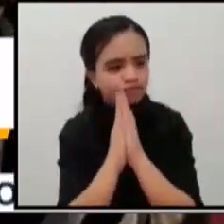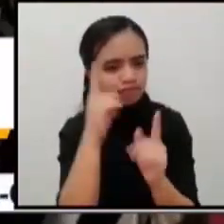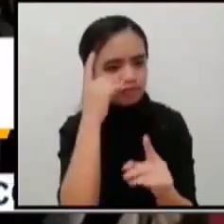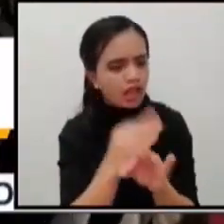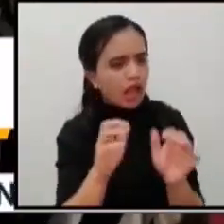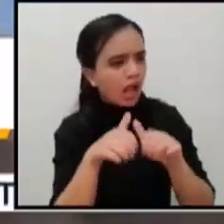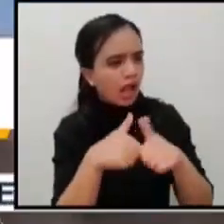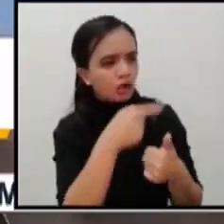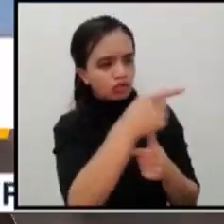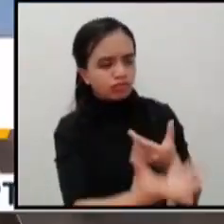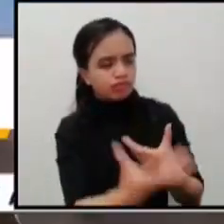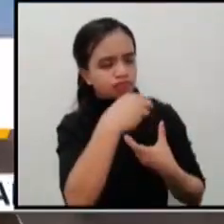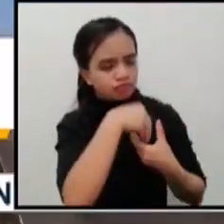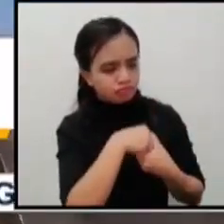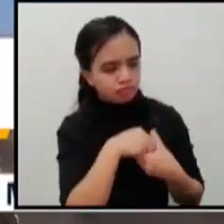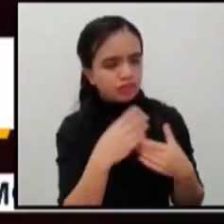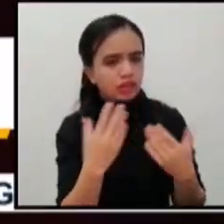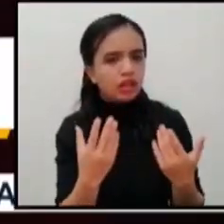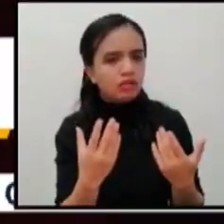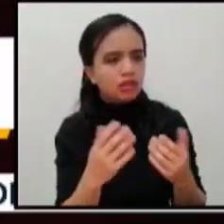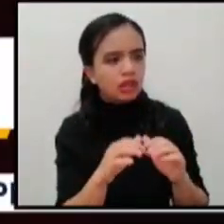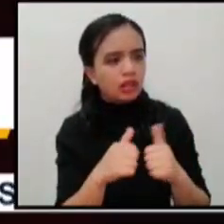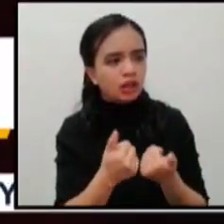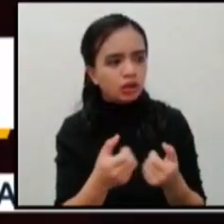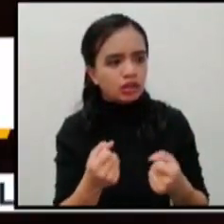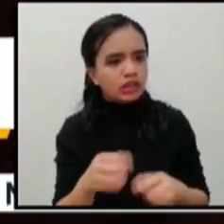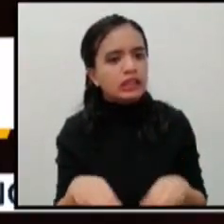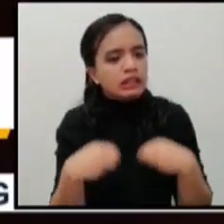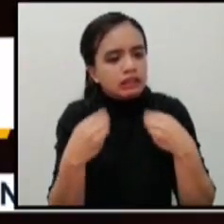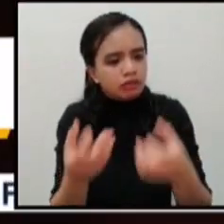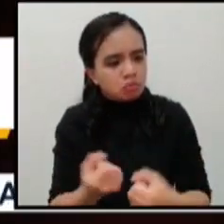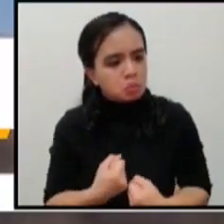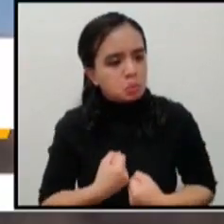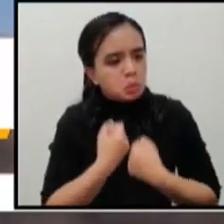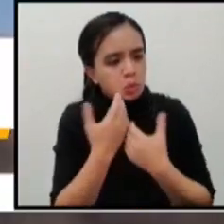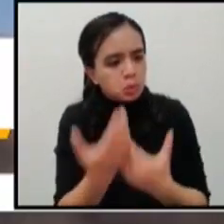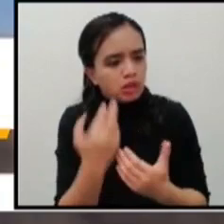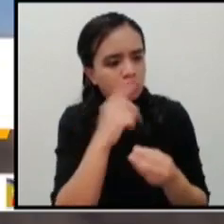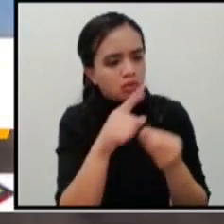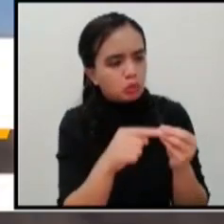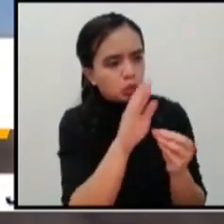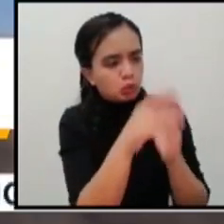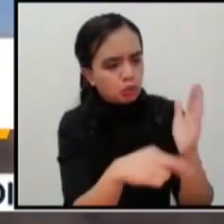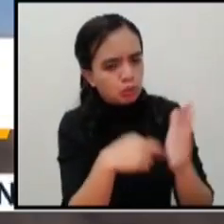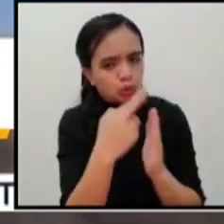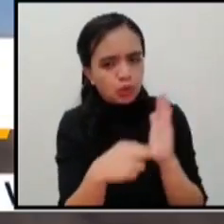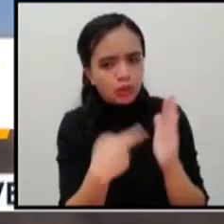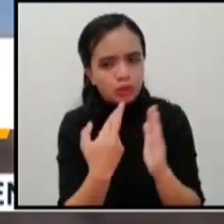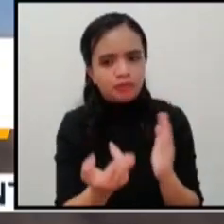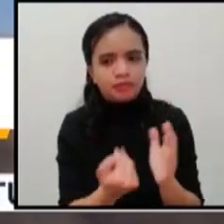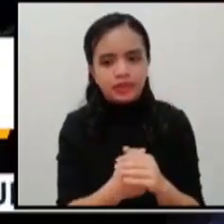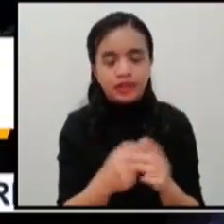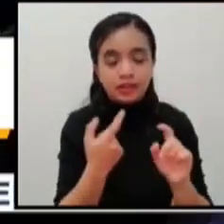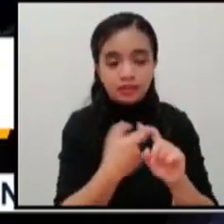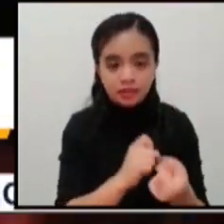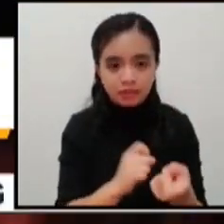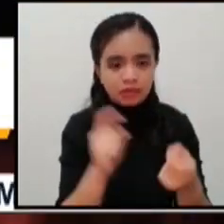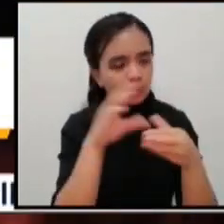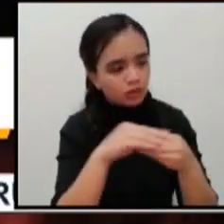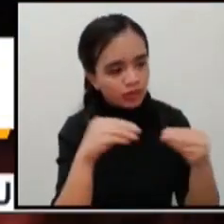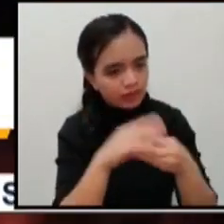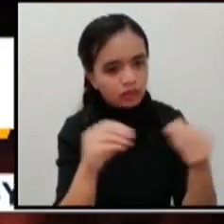buhay yung karakter na ginampanan mo? Kasi para bang may cross-angle siya mula sa kwento sa Biblia, meron